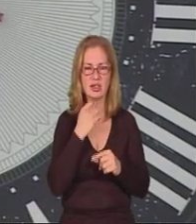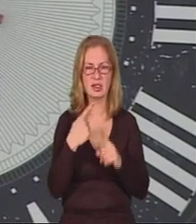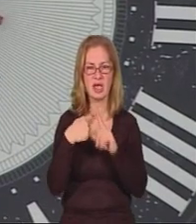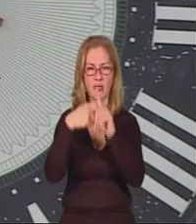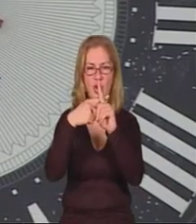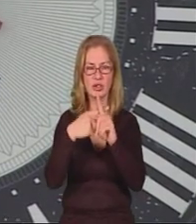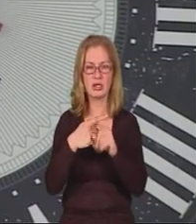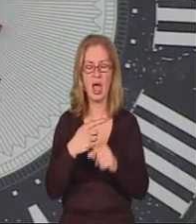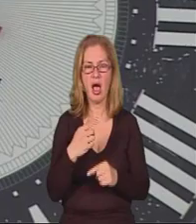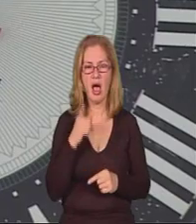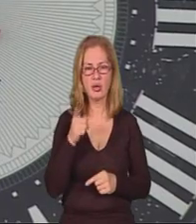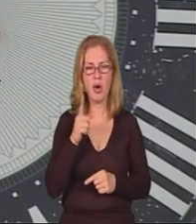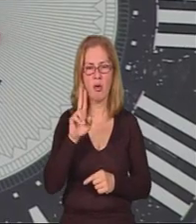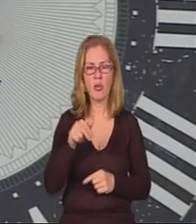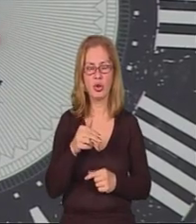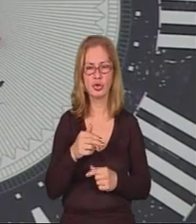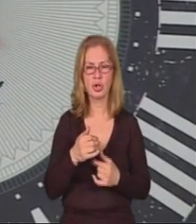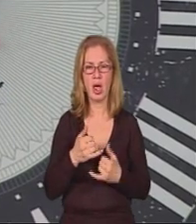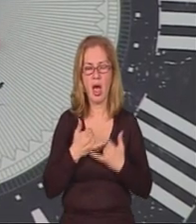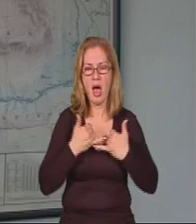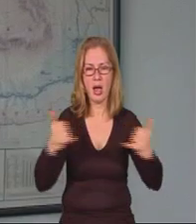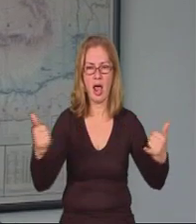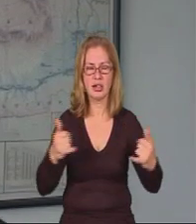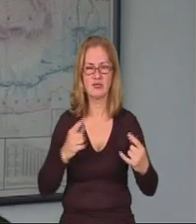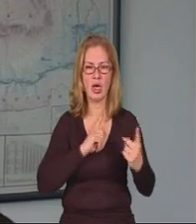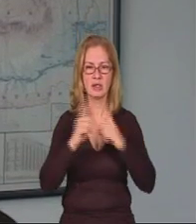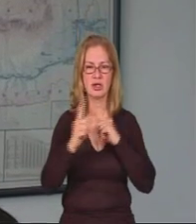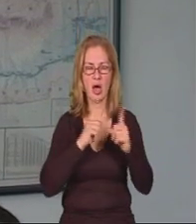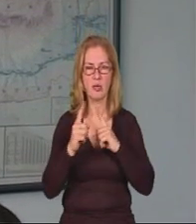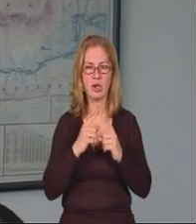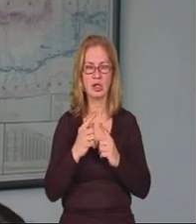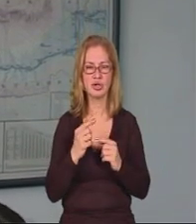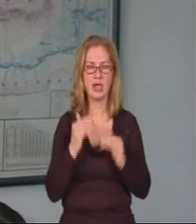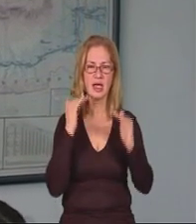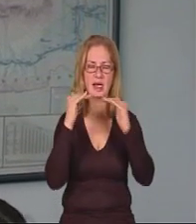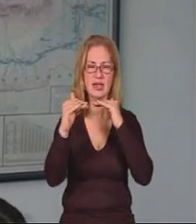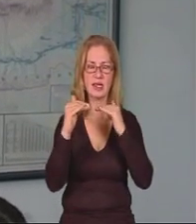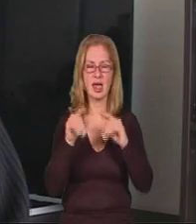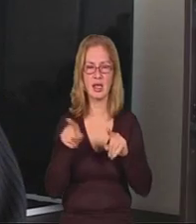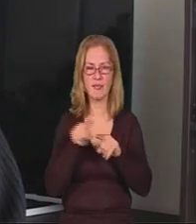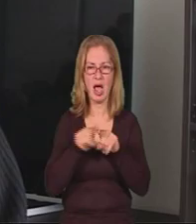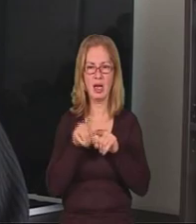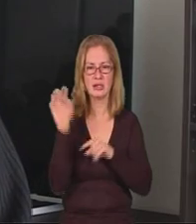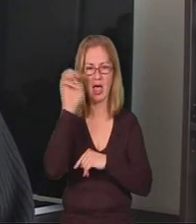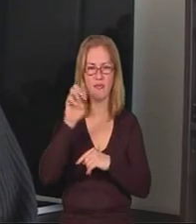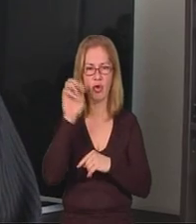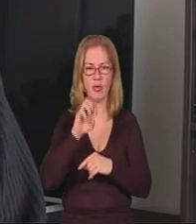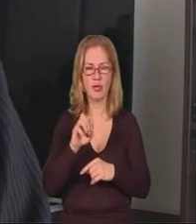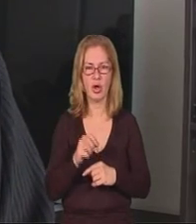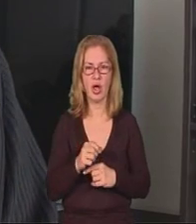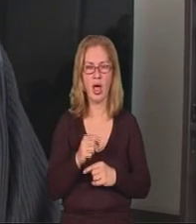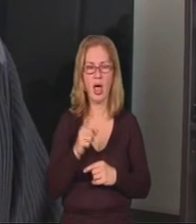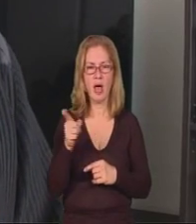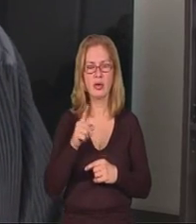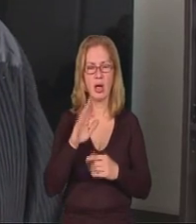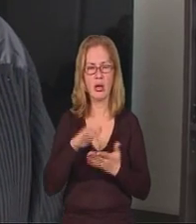privatizacija pozitivna jer će njena privatizacija omogućiti razvoj saobraćaja u skladu sa standardima Evrope. Ova luka bi mogla bude monopol,